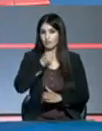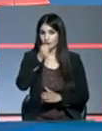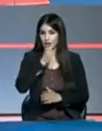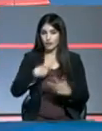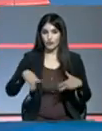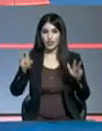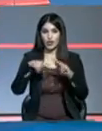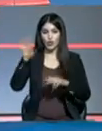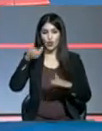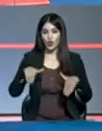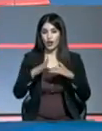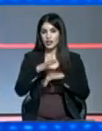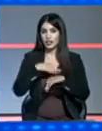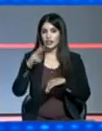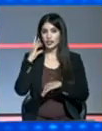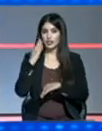فحزب السلوم الجسرين